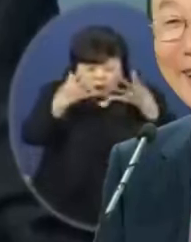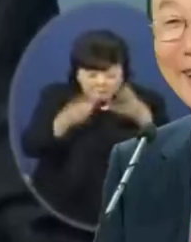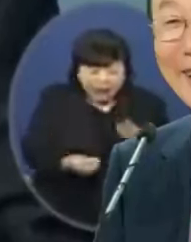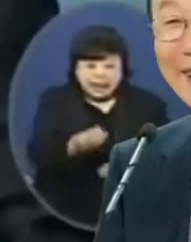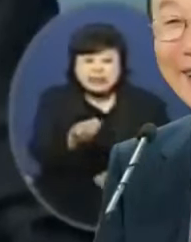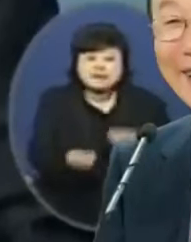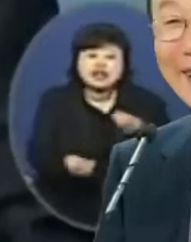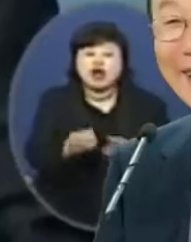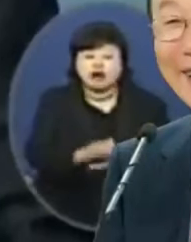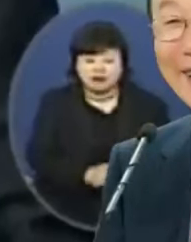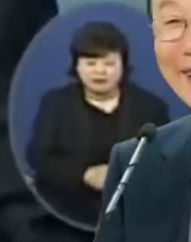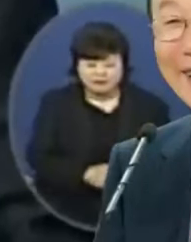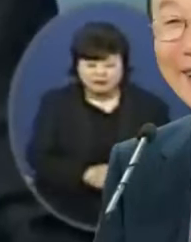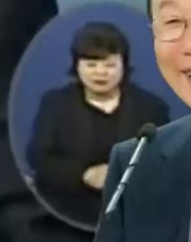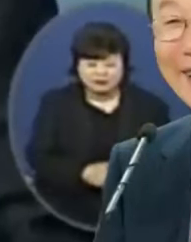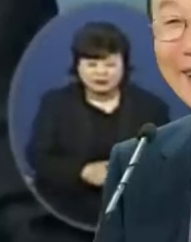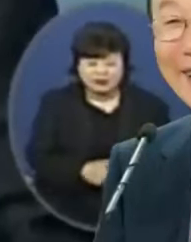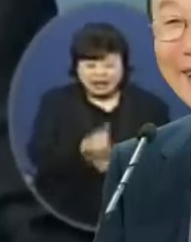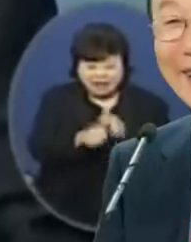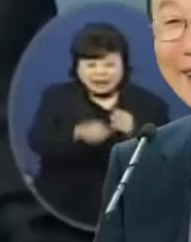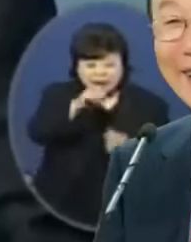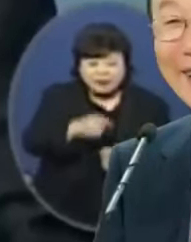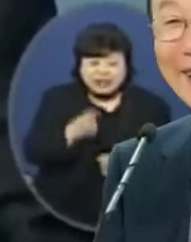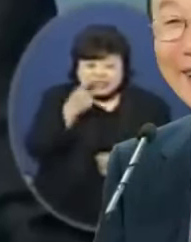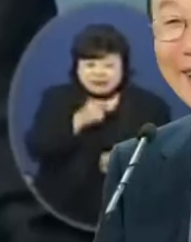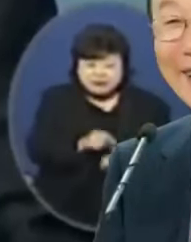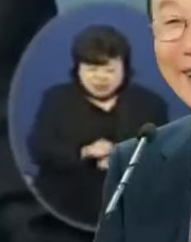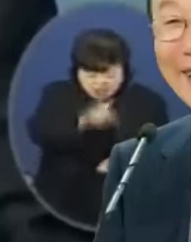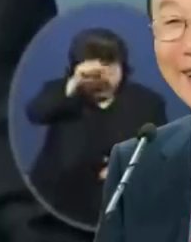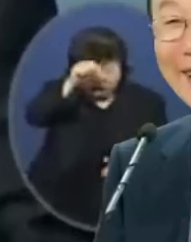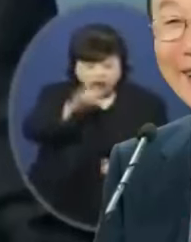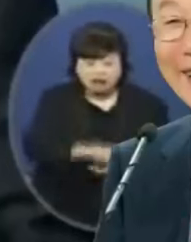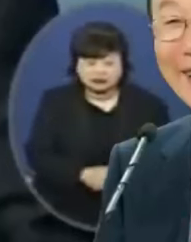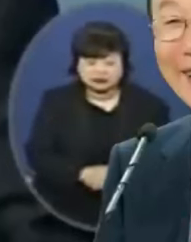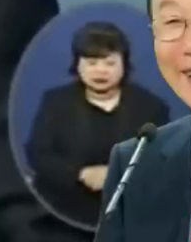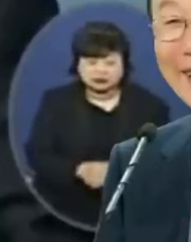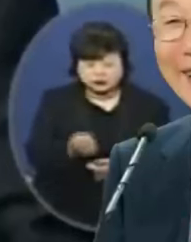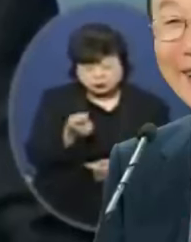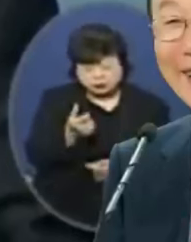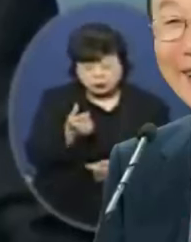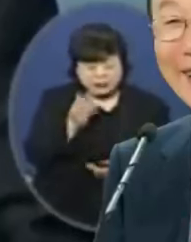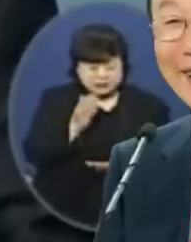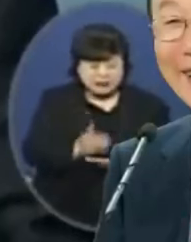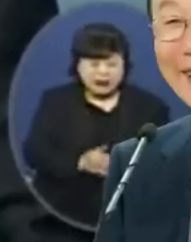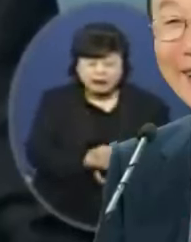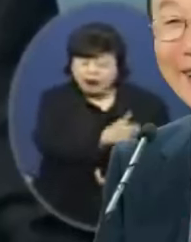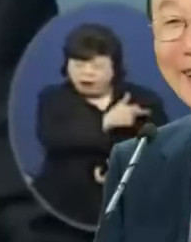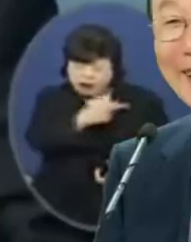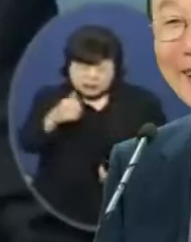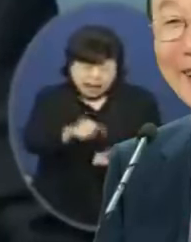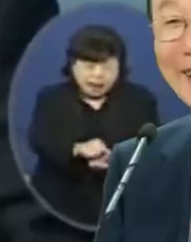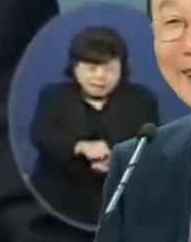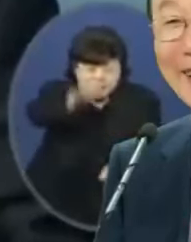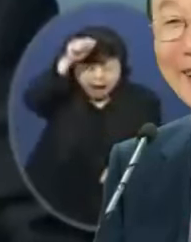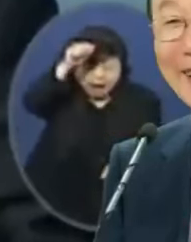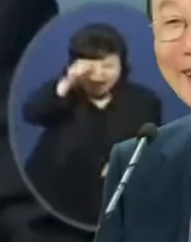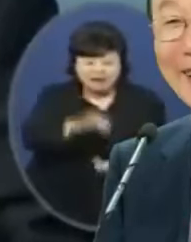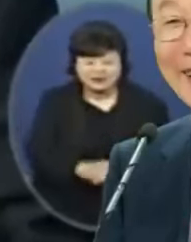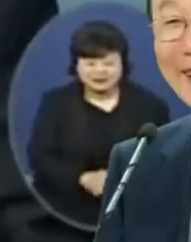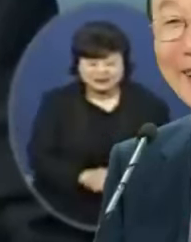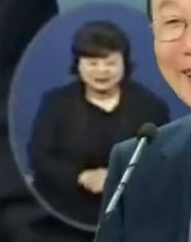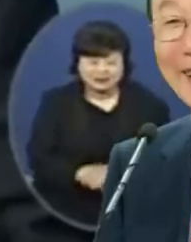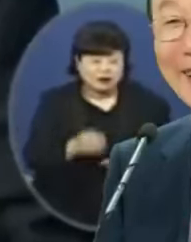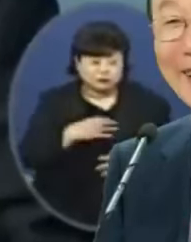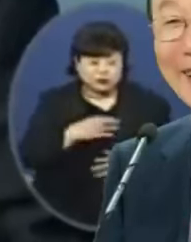많이 빌리라고 말하는 것처럼 하나님 앞에 입을 열 수 있는데 한도까지 많이 입을 열면 급은 좀